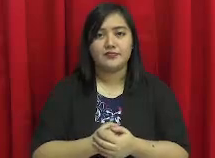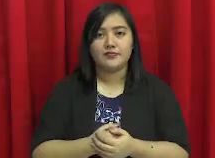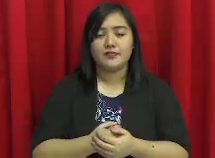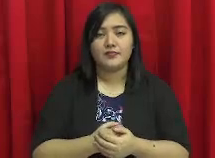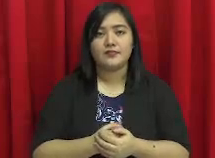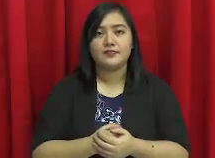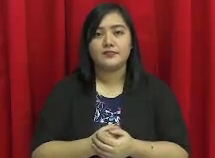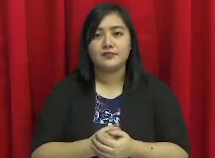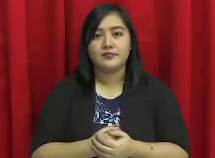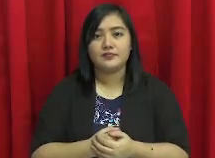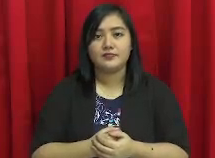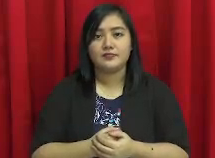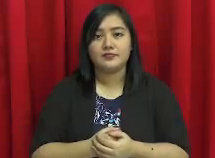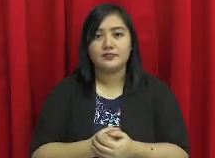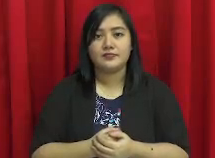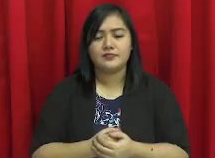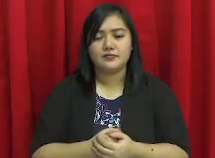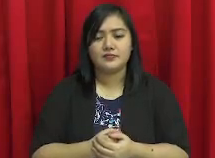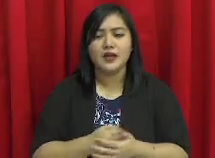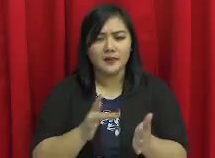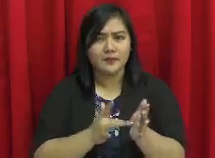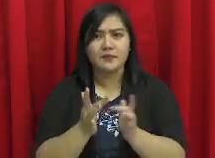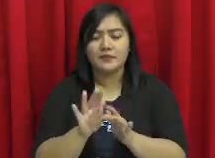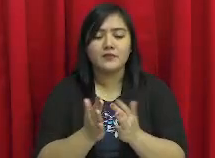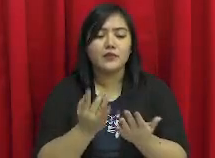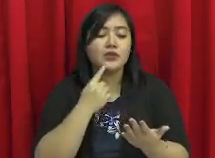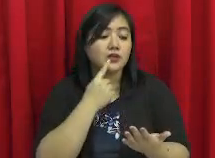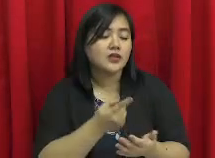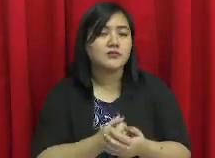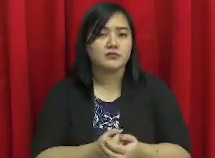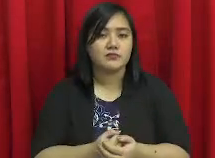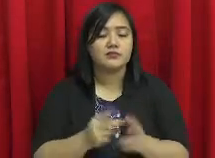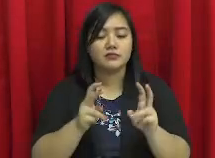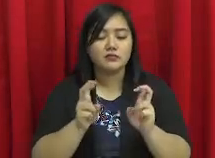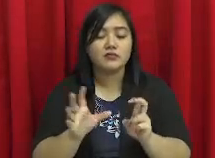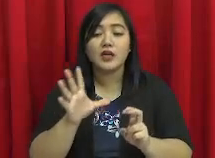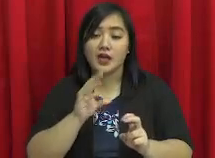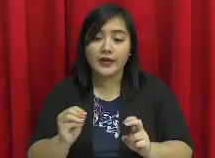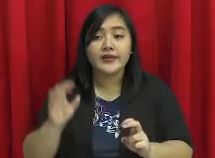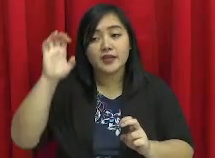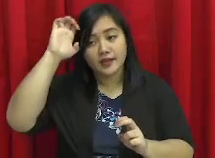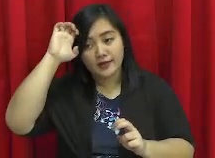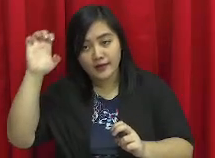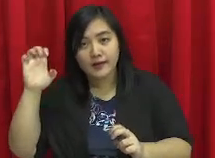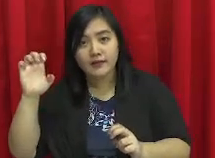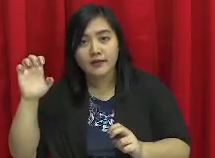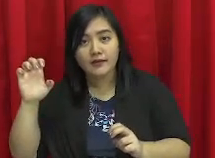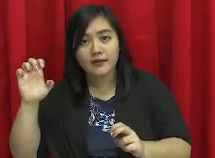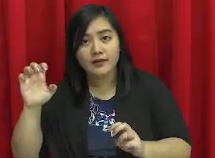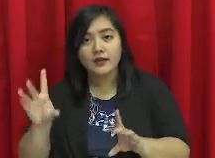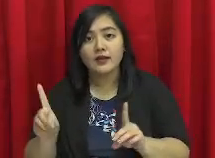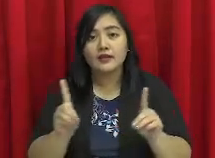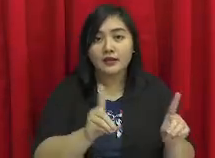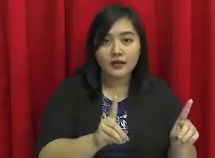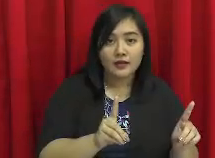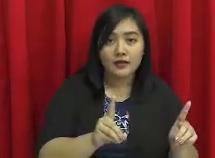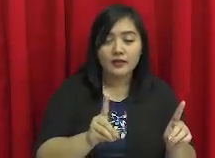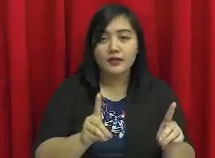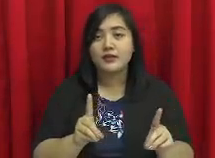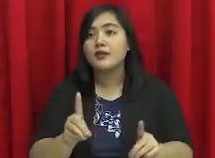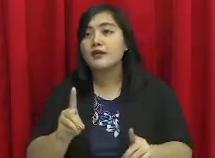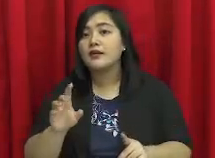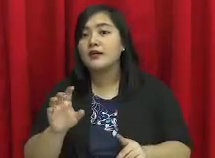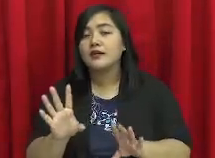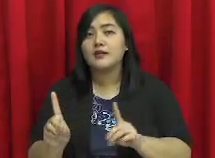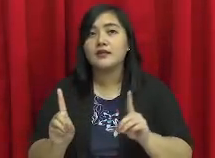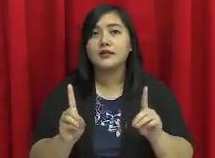he did it. Sabi nga namin kanina ni Sir Conrad, walang pag-aalinlangan. You see that? This is very important.